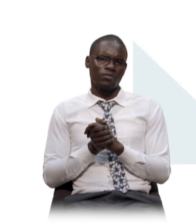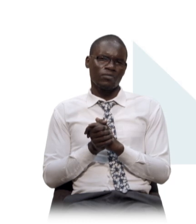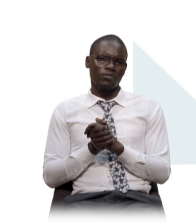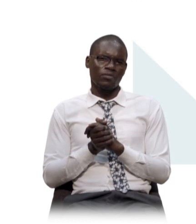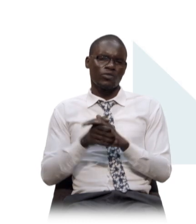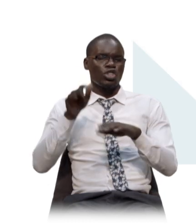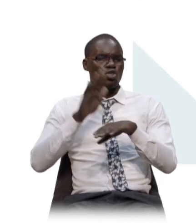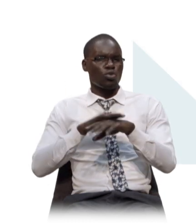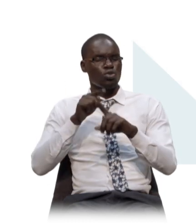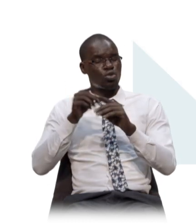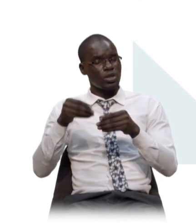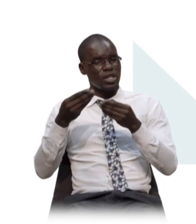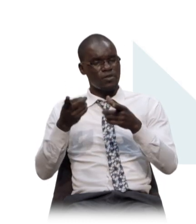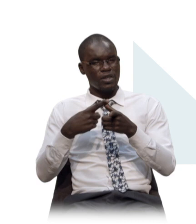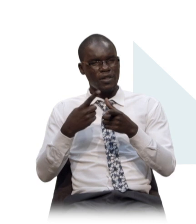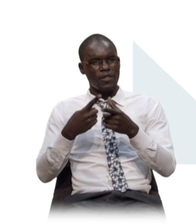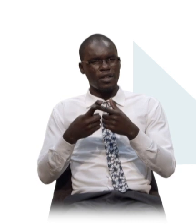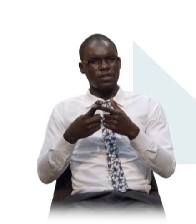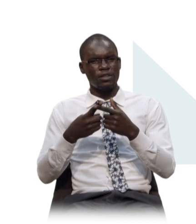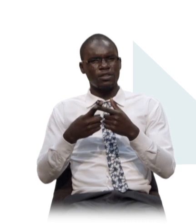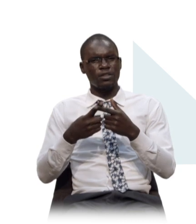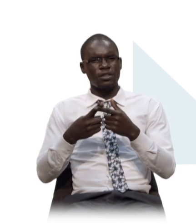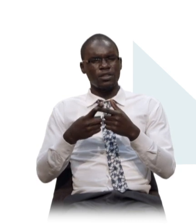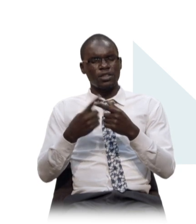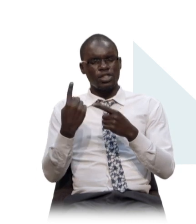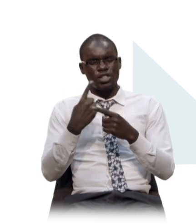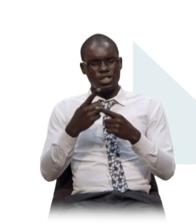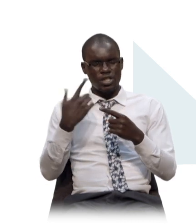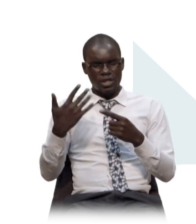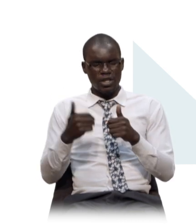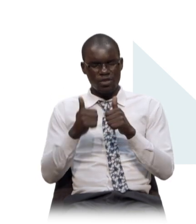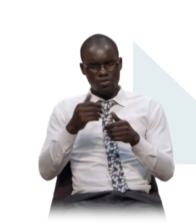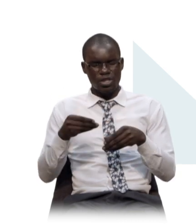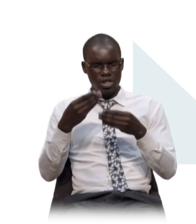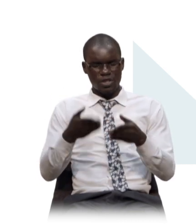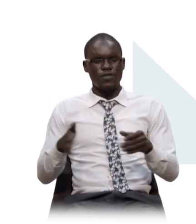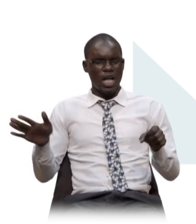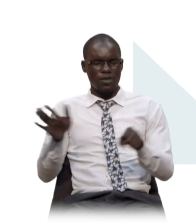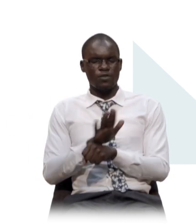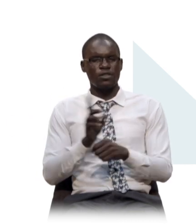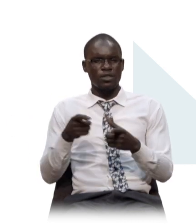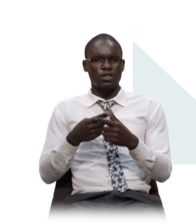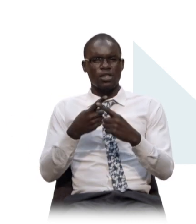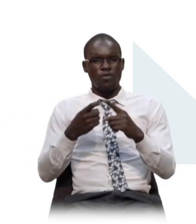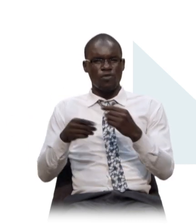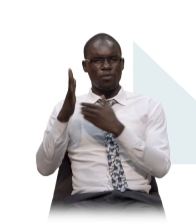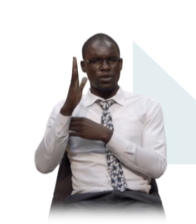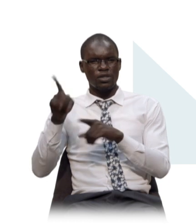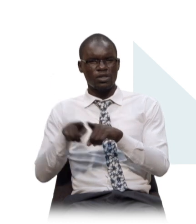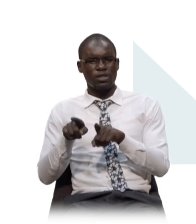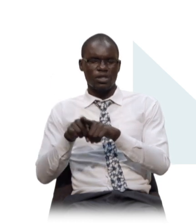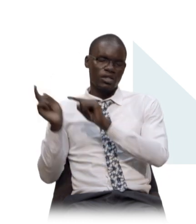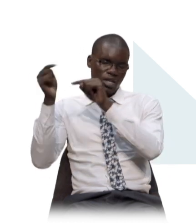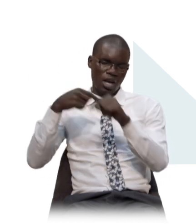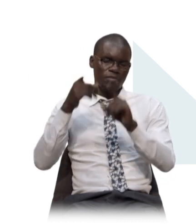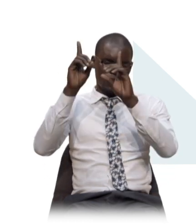Kila kutoa kuliko kwema na kila kilitolewacho kilicho kamili utoka juu, ushuka kutoka